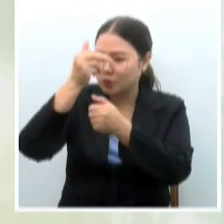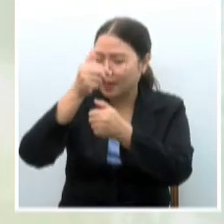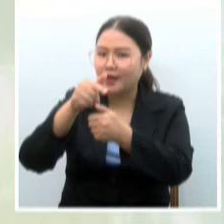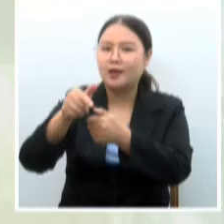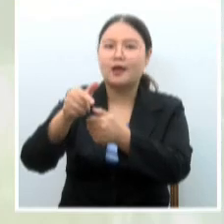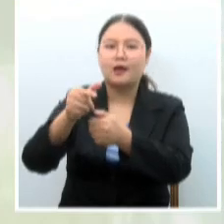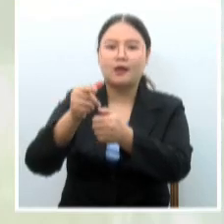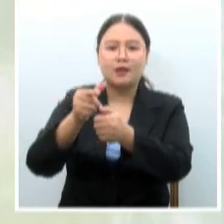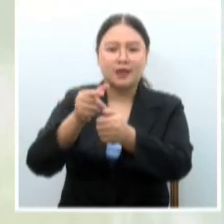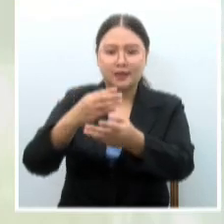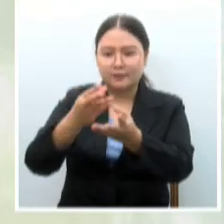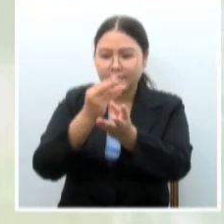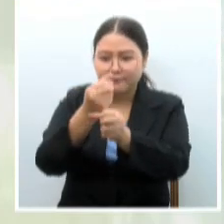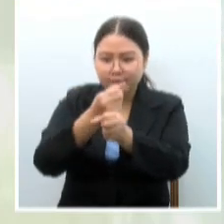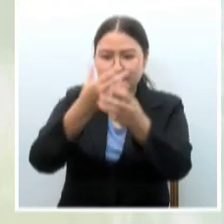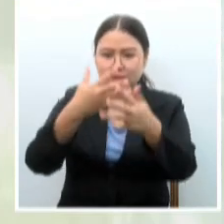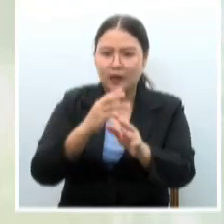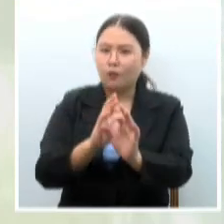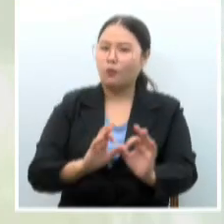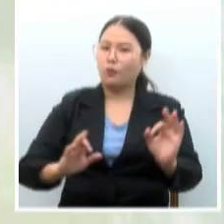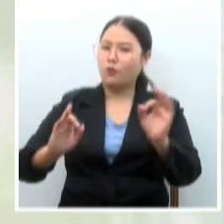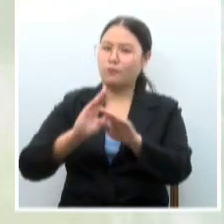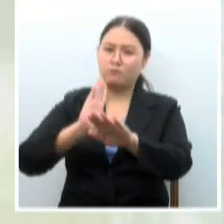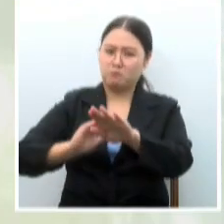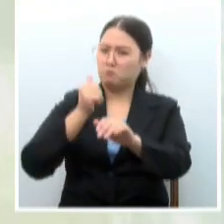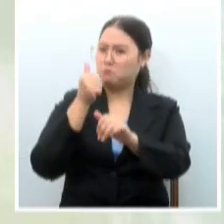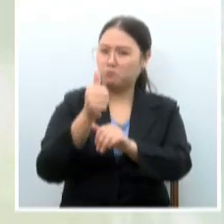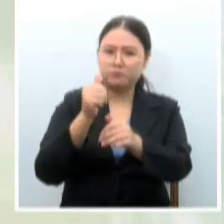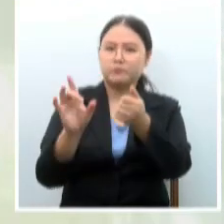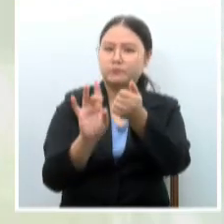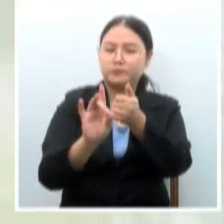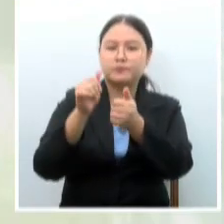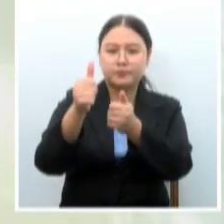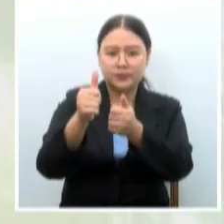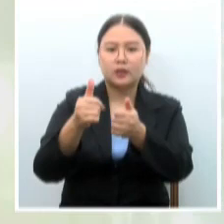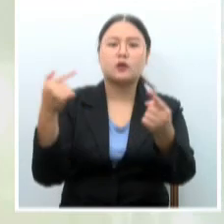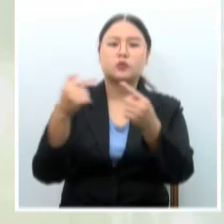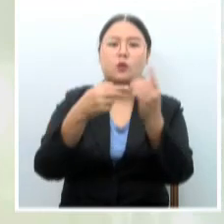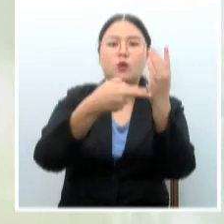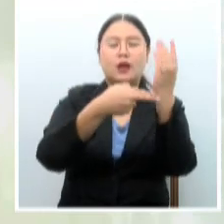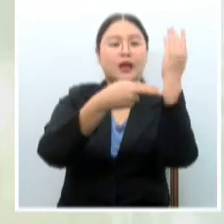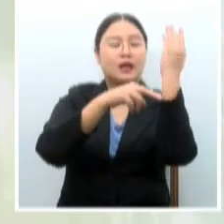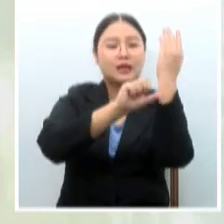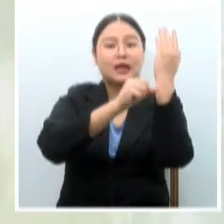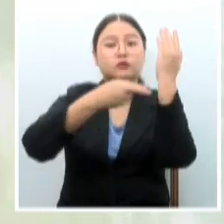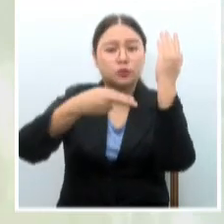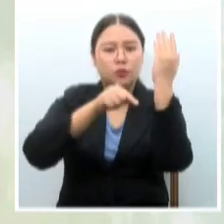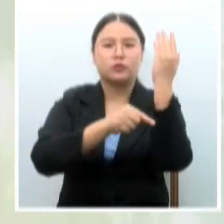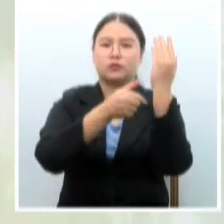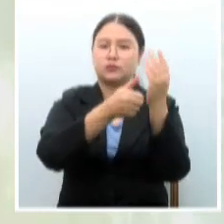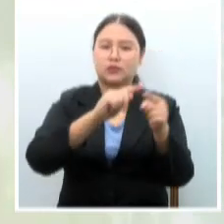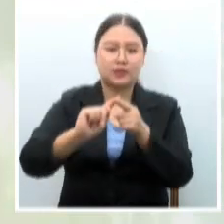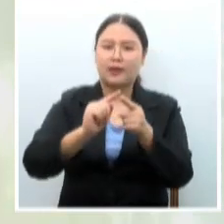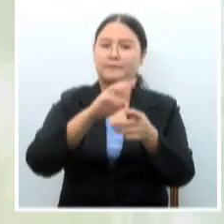ลได้แต่เป็นอย่างไรมีการบ่มเพาะมาตั้งแต่เรื่องของหลักสูตรแล้วก็กว่าเด็กจะมาเจอค่ายนี้นะคะ